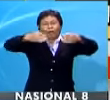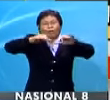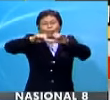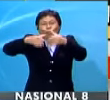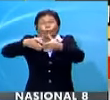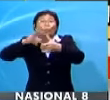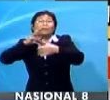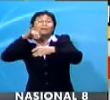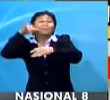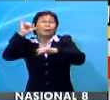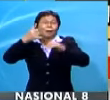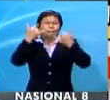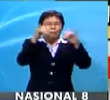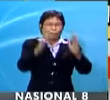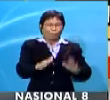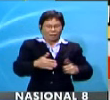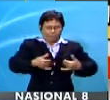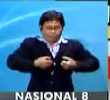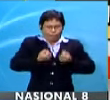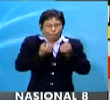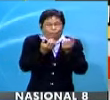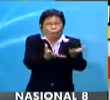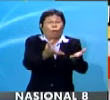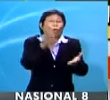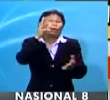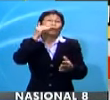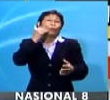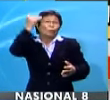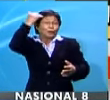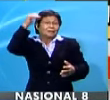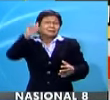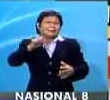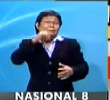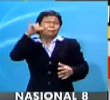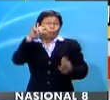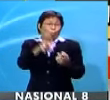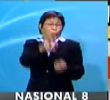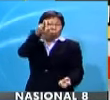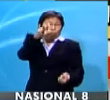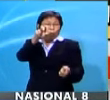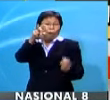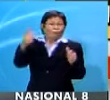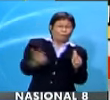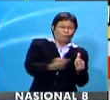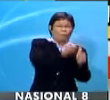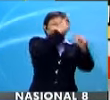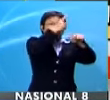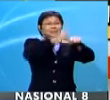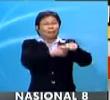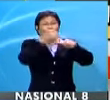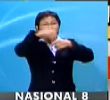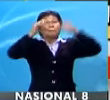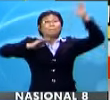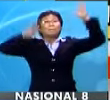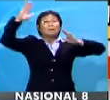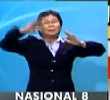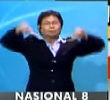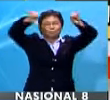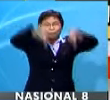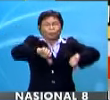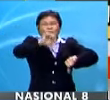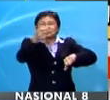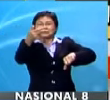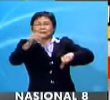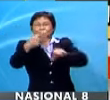semalam pemain bowling Korea Selatan Park Jong Wu pula membuat kejutan pada penampilan pertamanya di terbuka Malaysia dengan menewaskan Sam